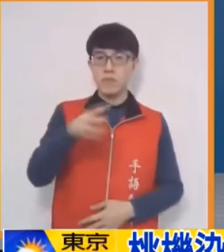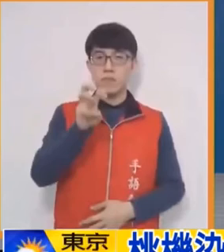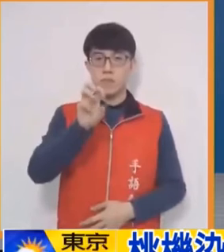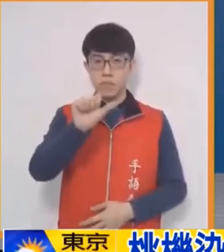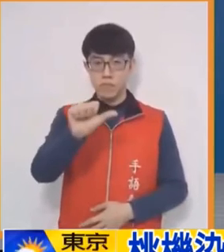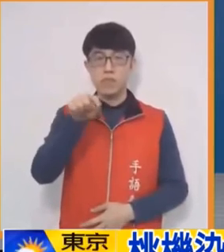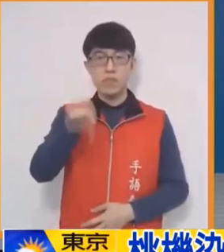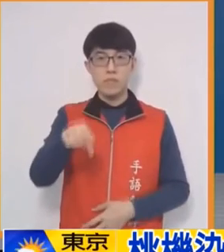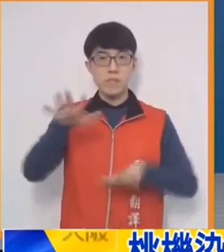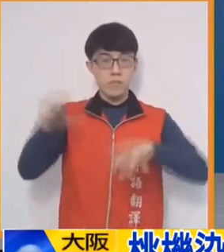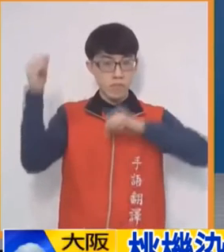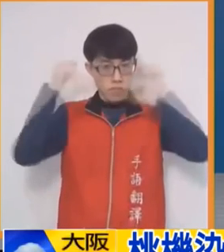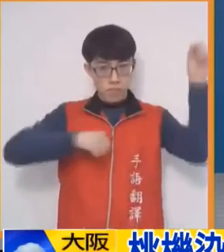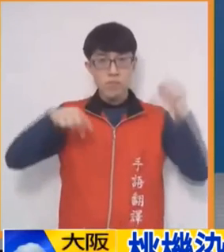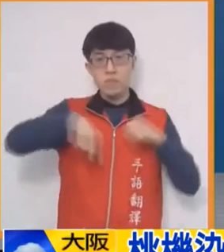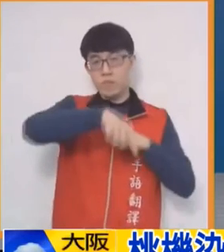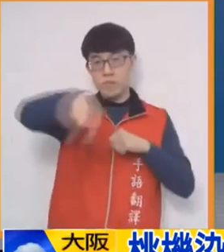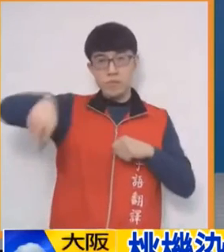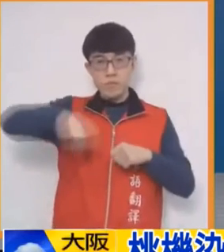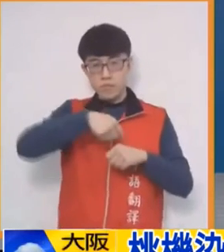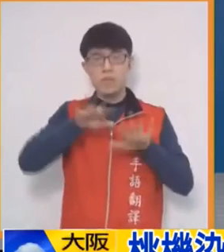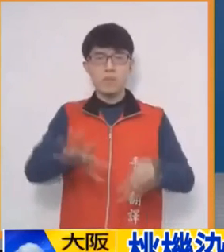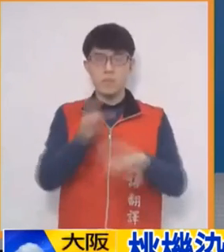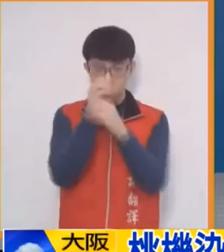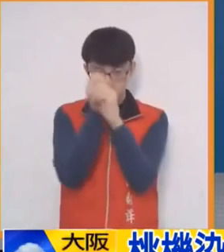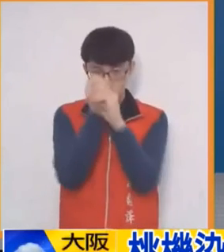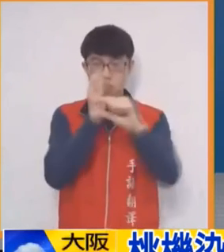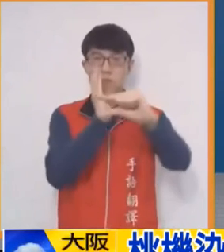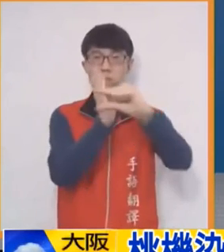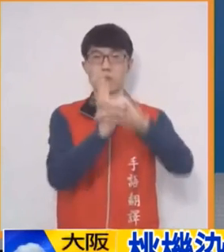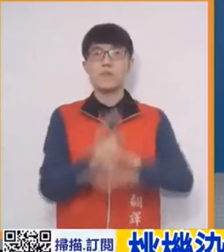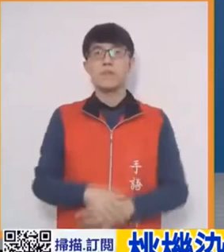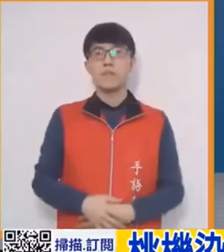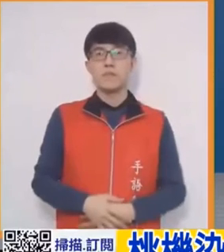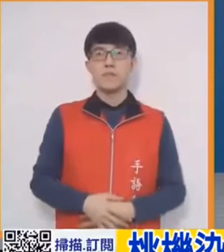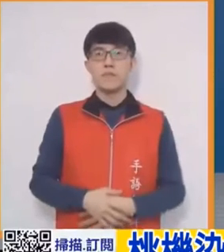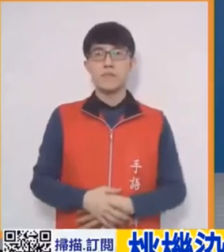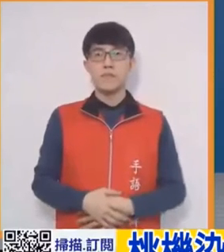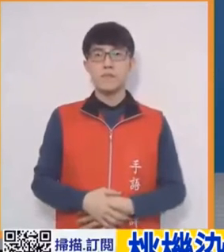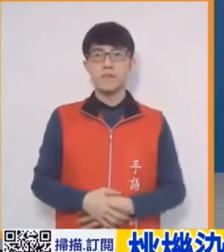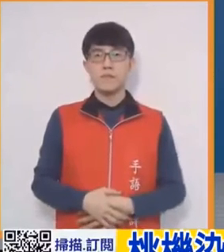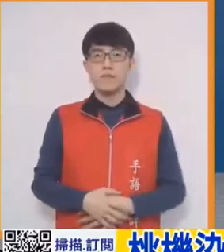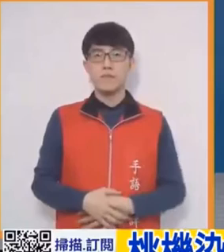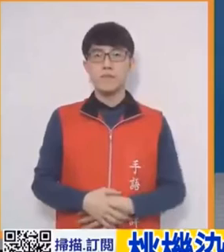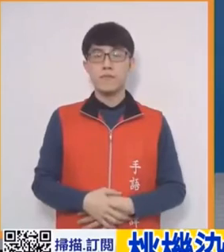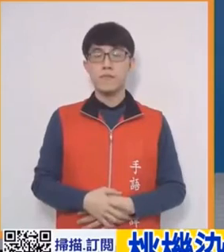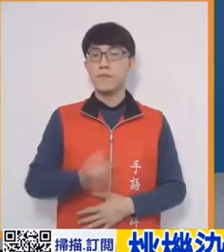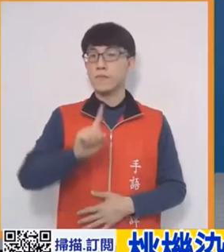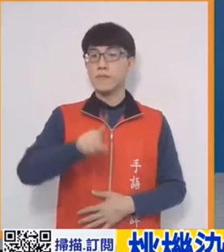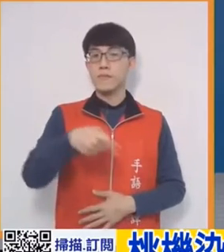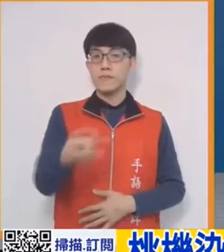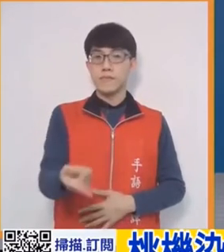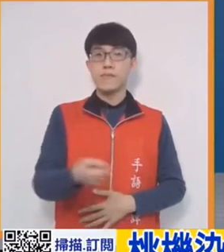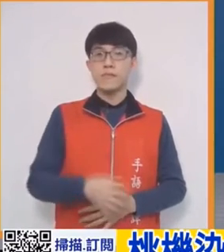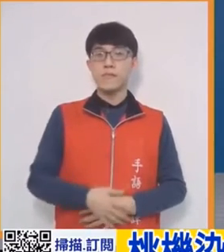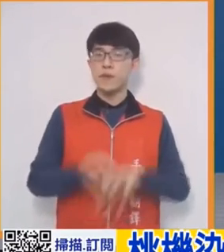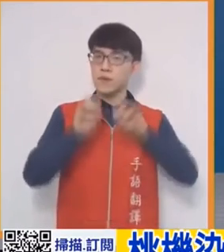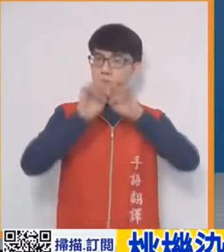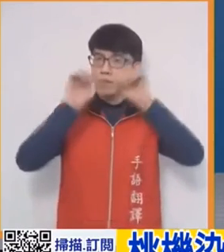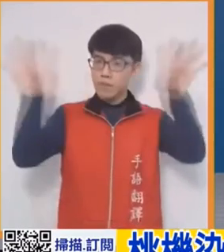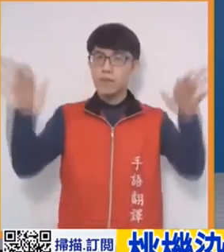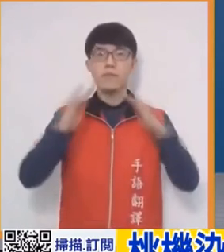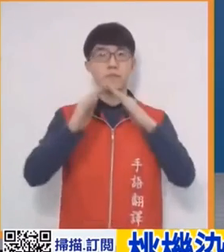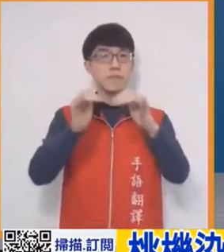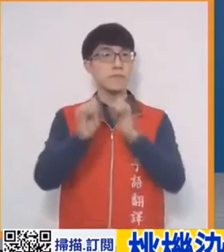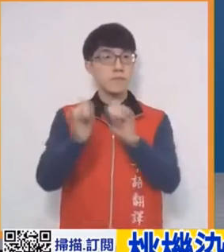午1月8号采检的435位还在检验中。那接着呢，我们呼吁市民朋友，